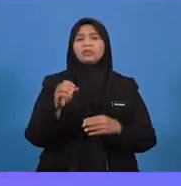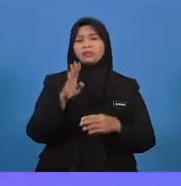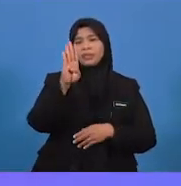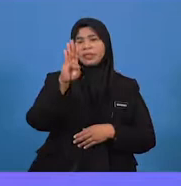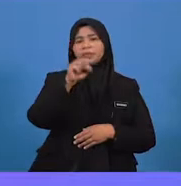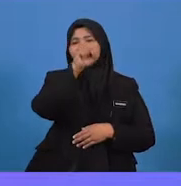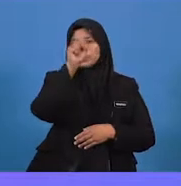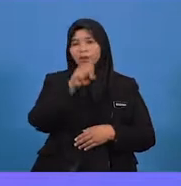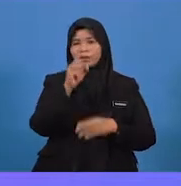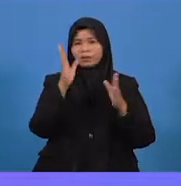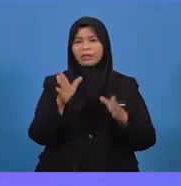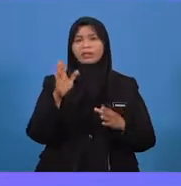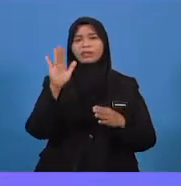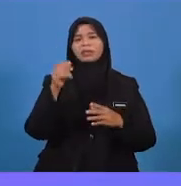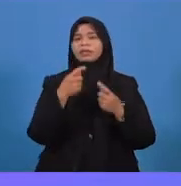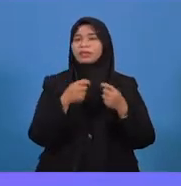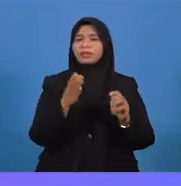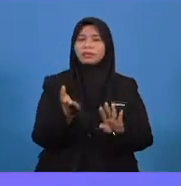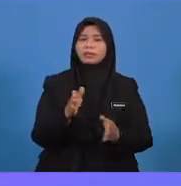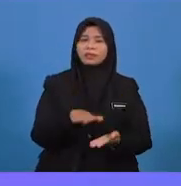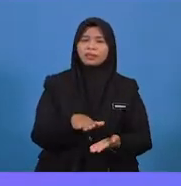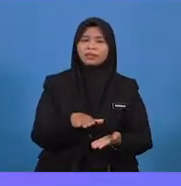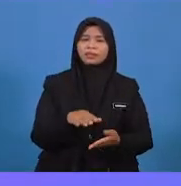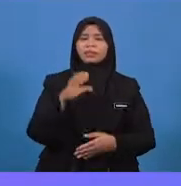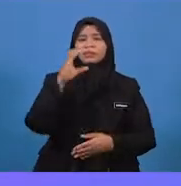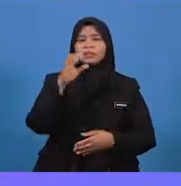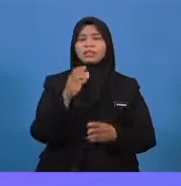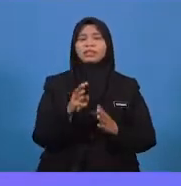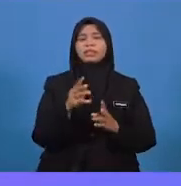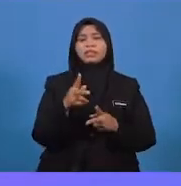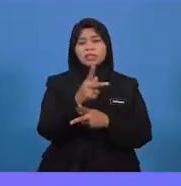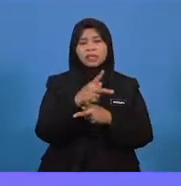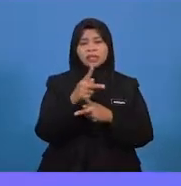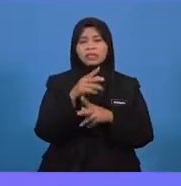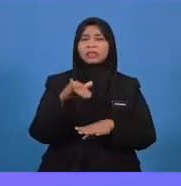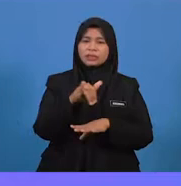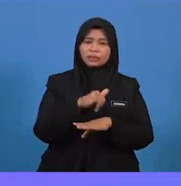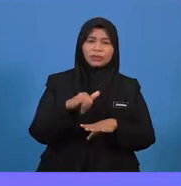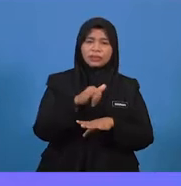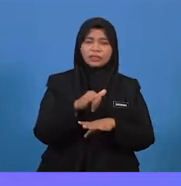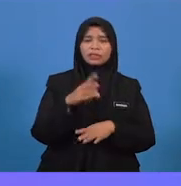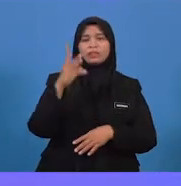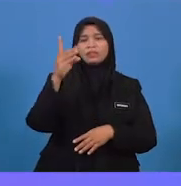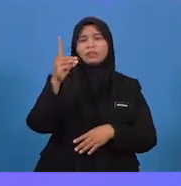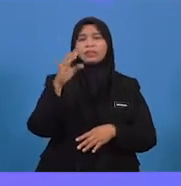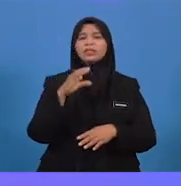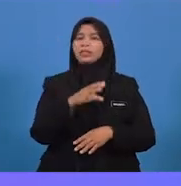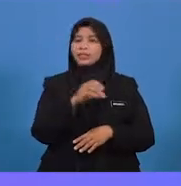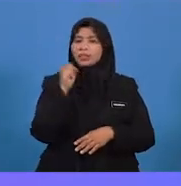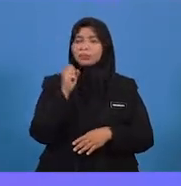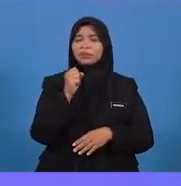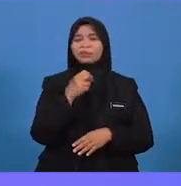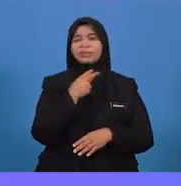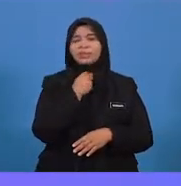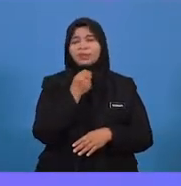orang yang telah meninggal dunia, C. Menjaga syurga, D.